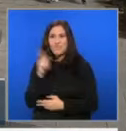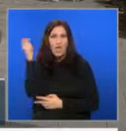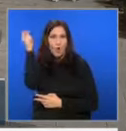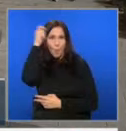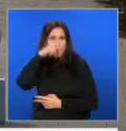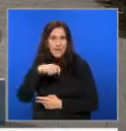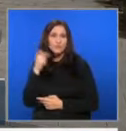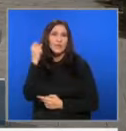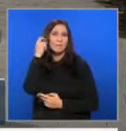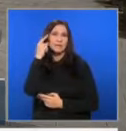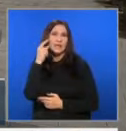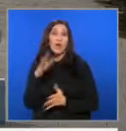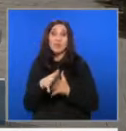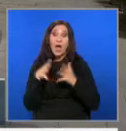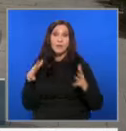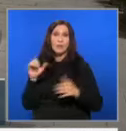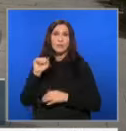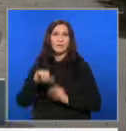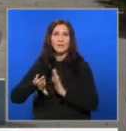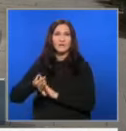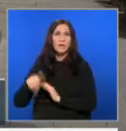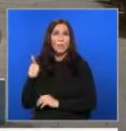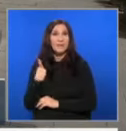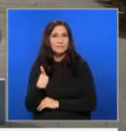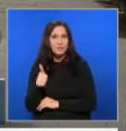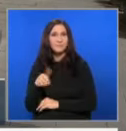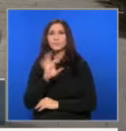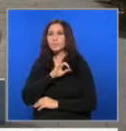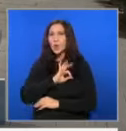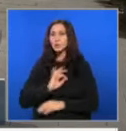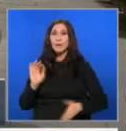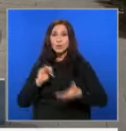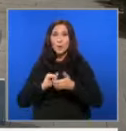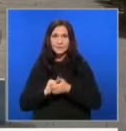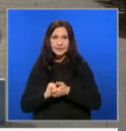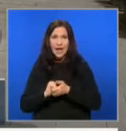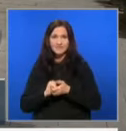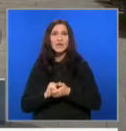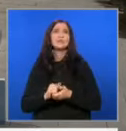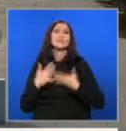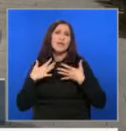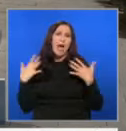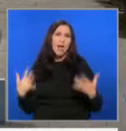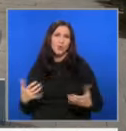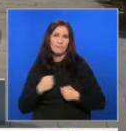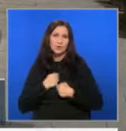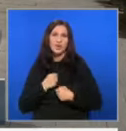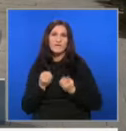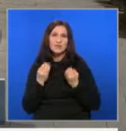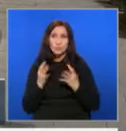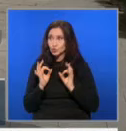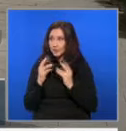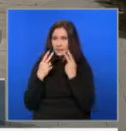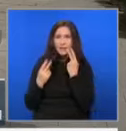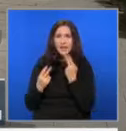неумението на председателя на най-голямата партия в ляво, БСП, да успее да обединява. За най-голямо съжаление, възможно наистина да